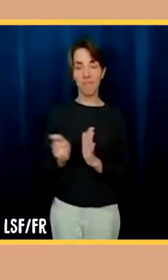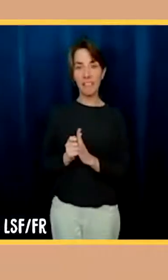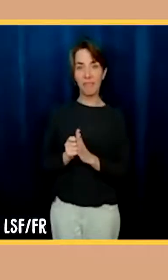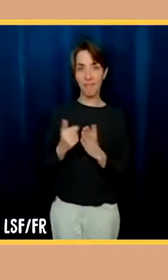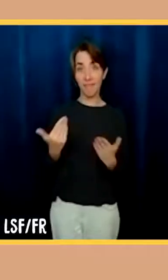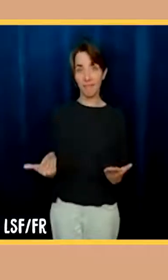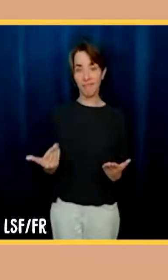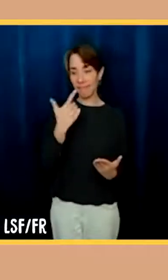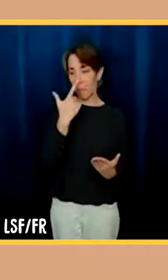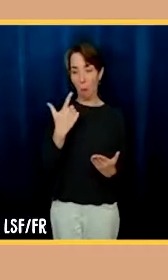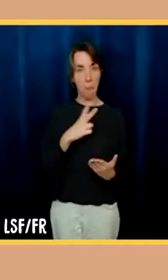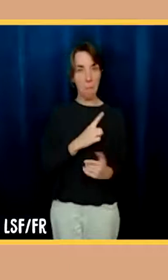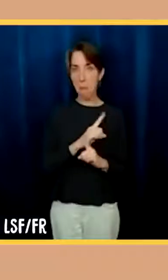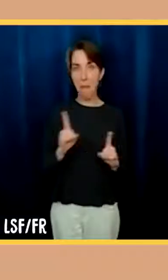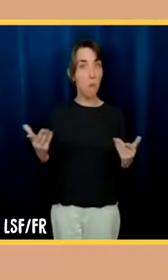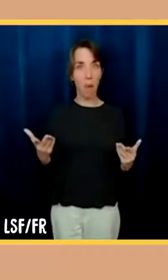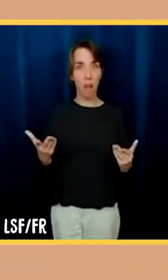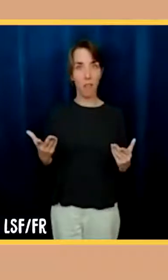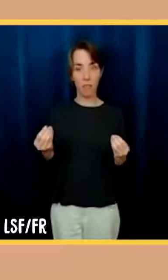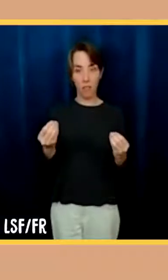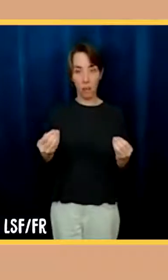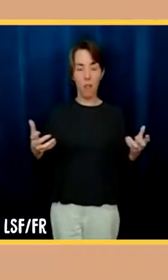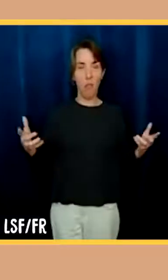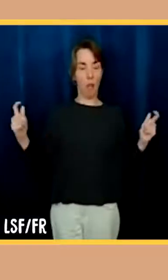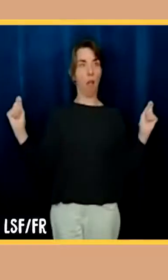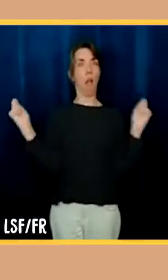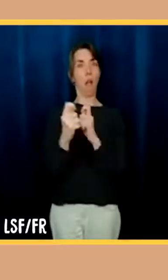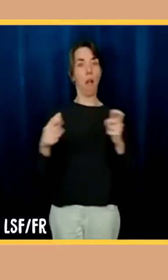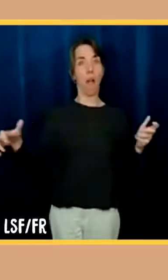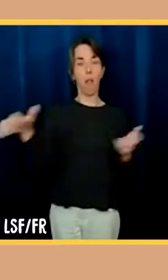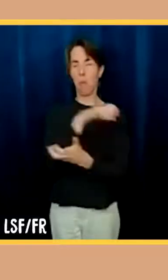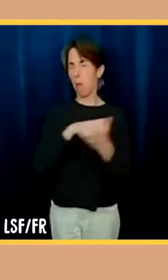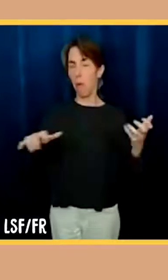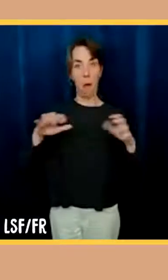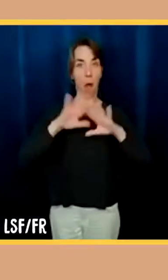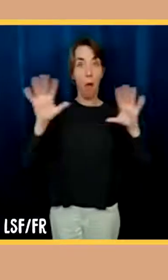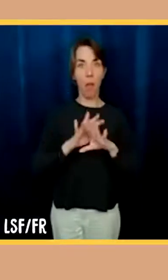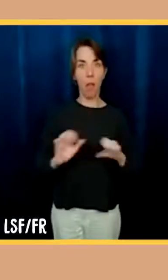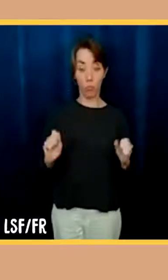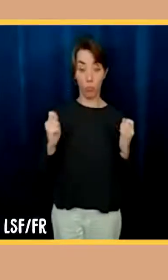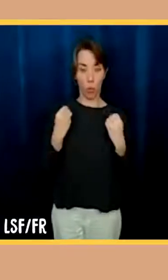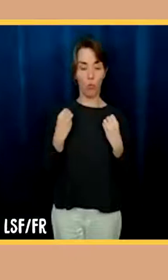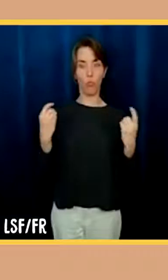serait un cataclysme. En fait, ça a tout chamboulé. Ça a tout chamboulé...